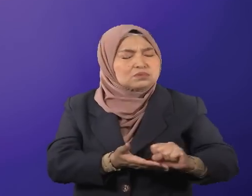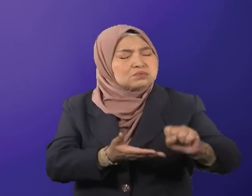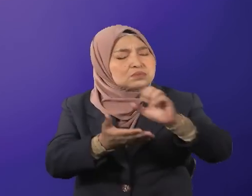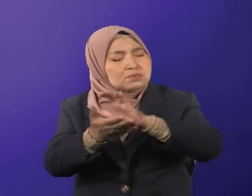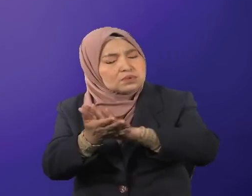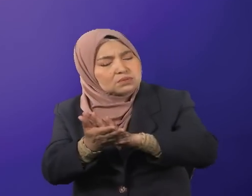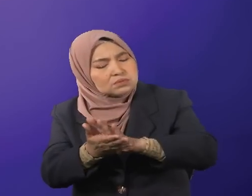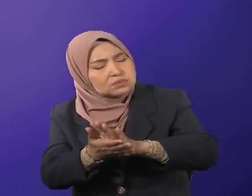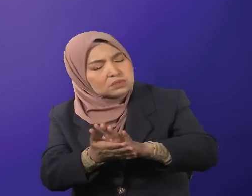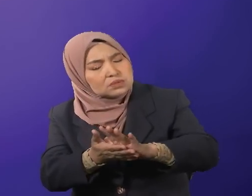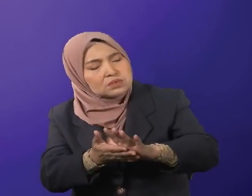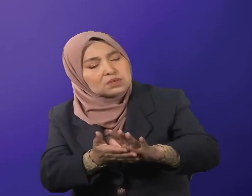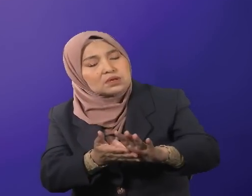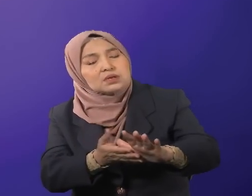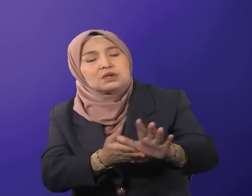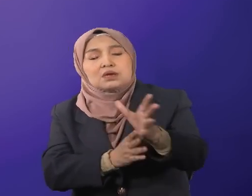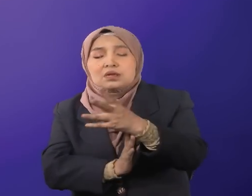مطهرة